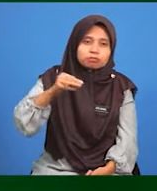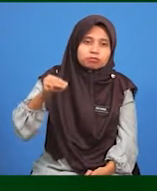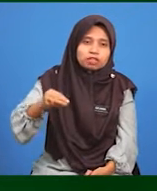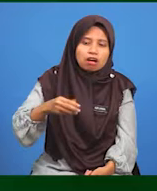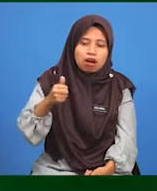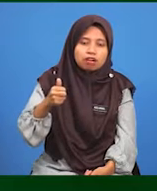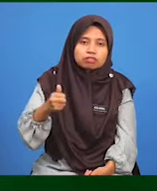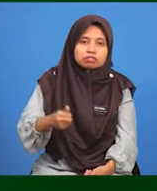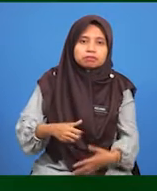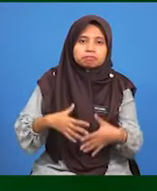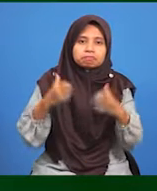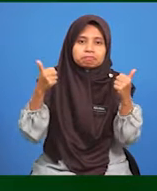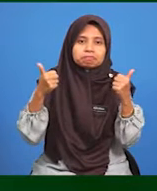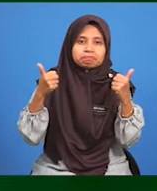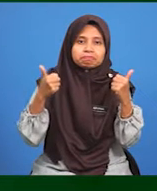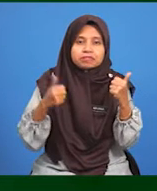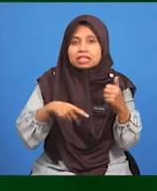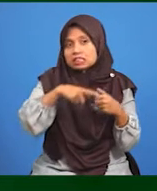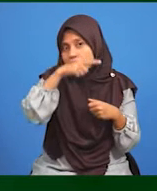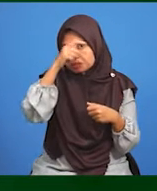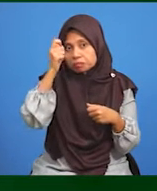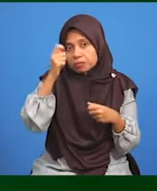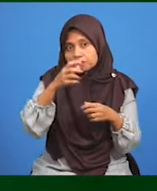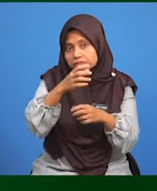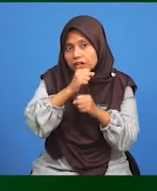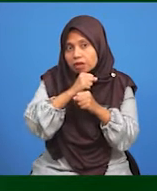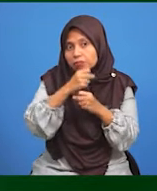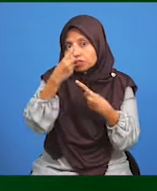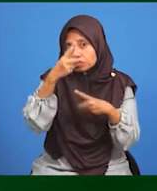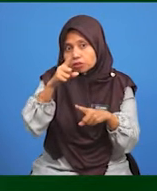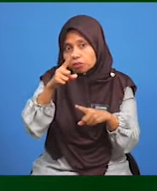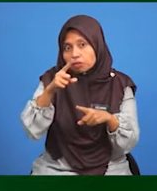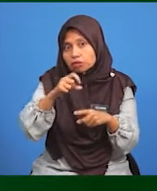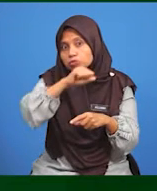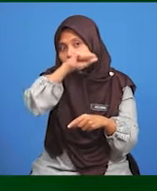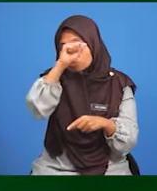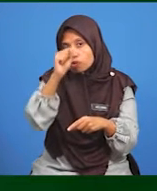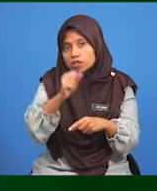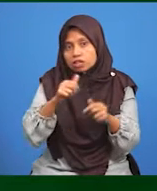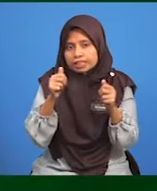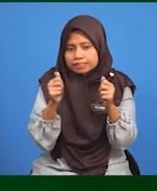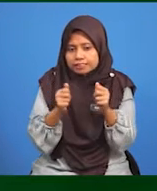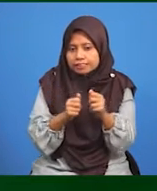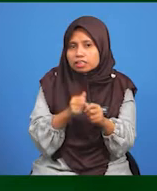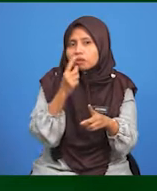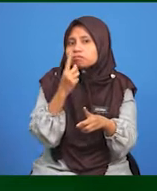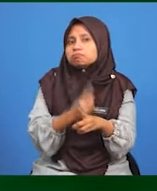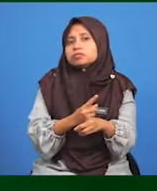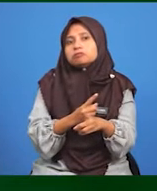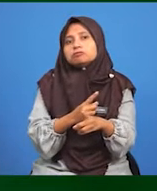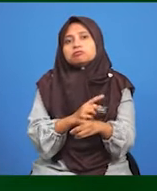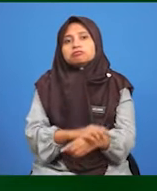murid-murid Anda hebat kerana dapat menjawab soalan dengan